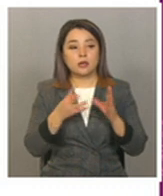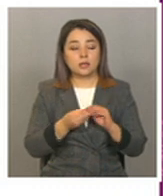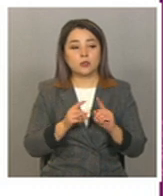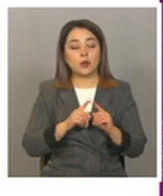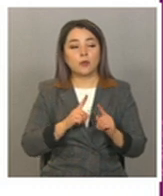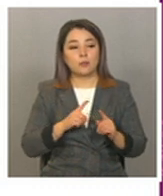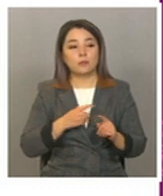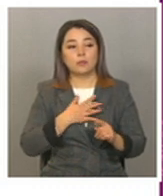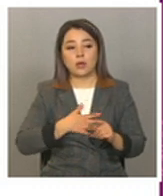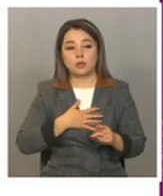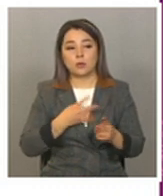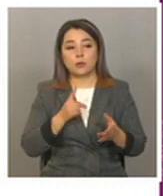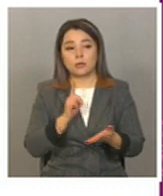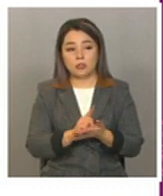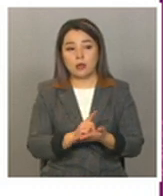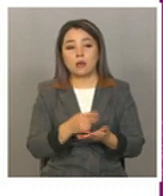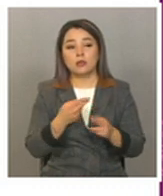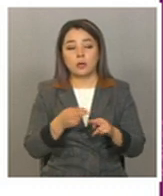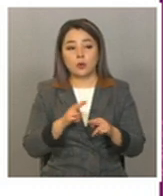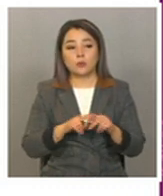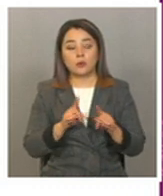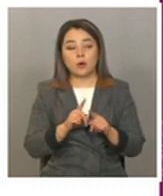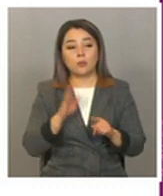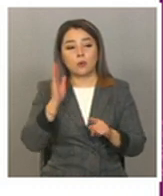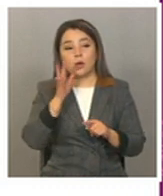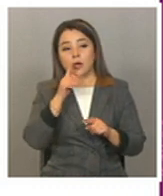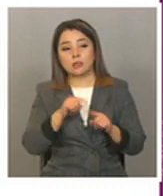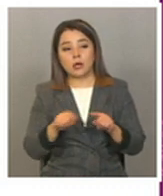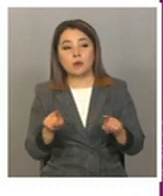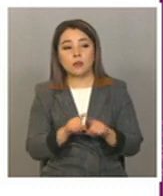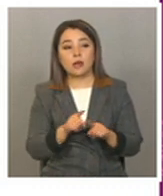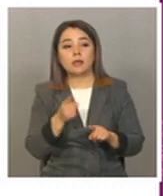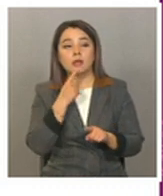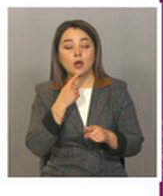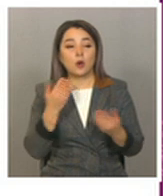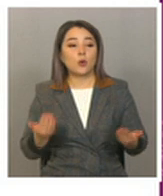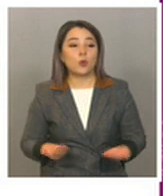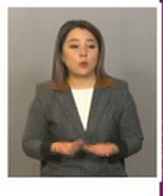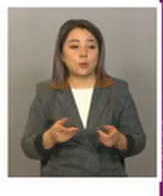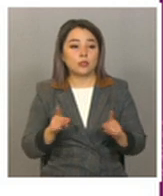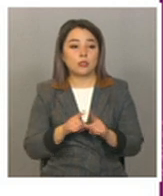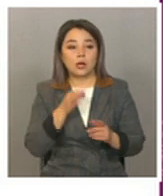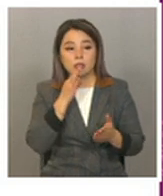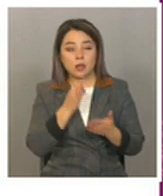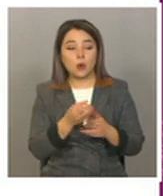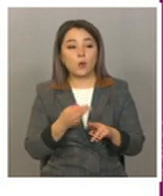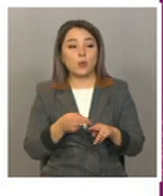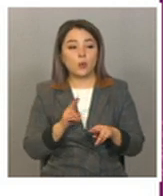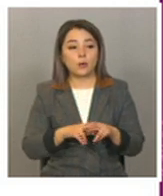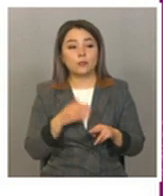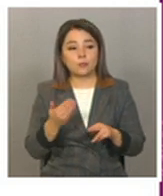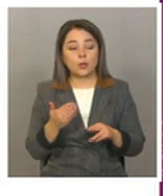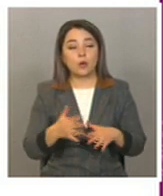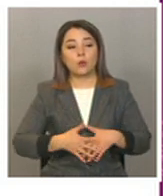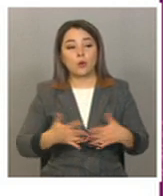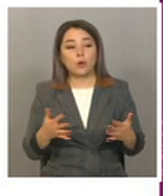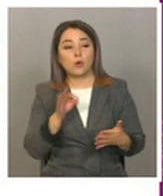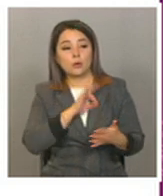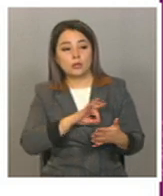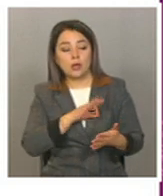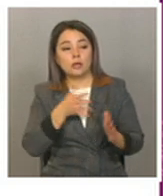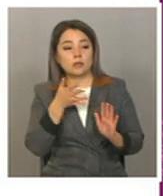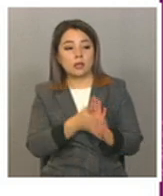мазалауы тиіс. Өйткені алдағы уақытта тілдің өміршеңдігі, оның кең қолданысқа